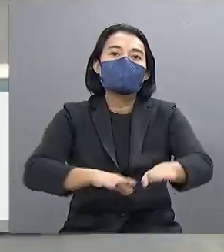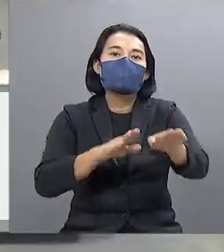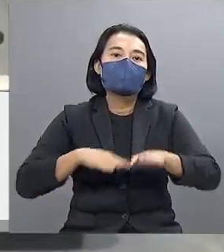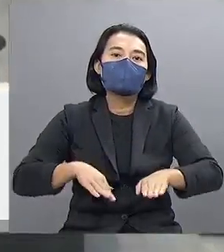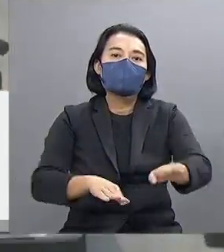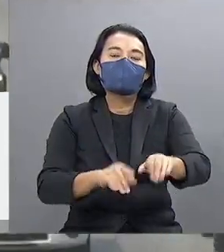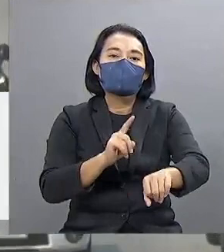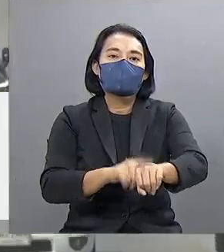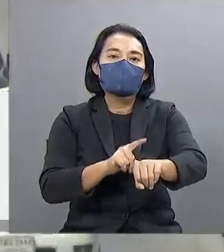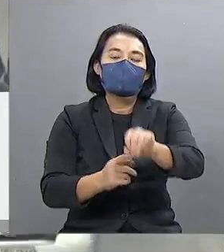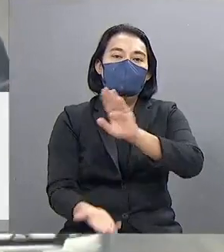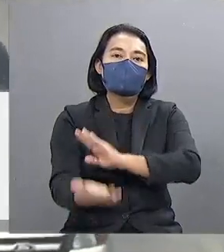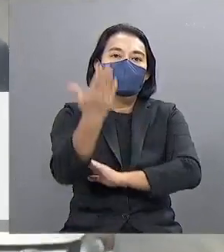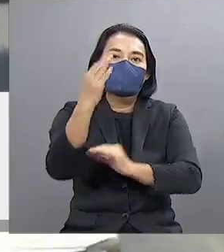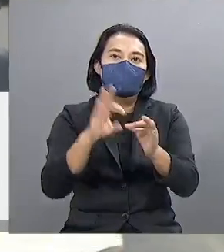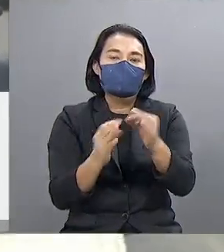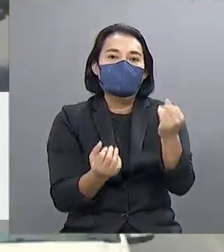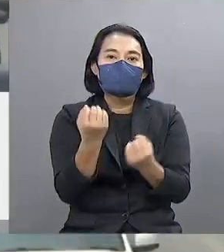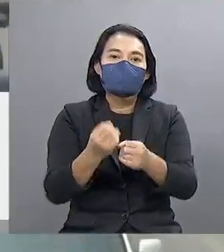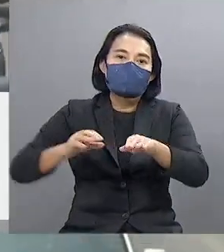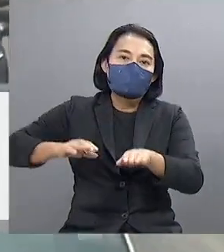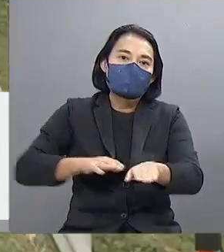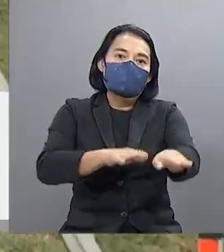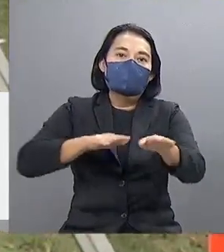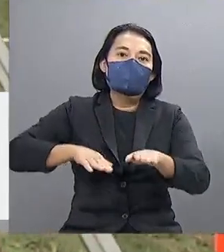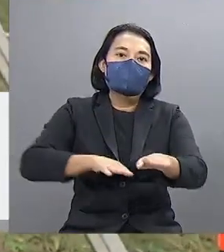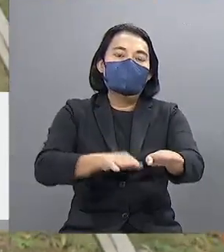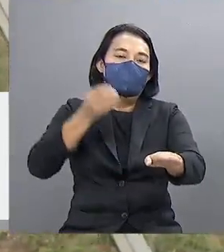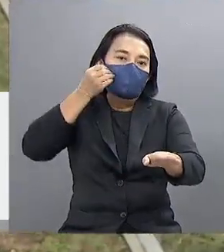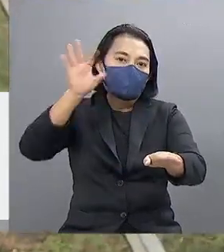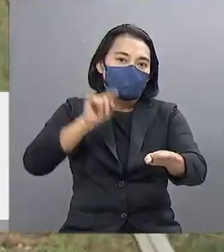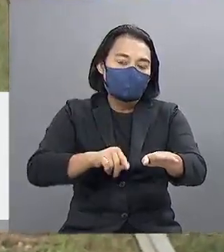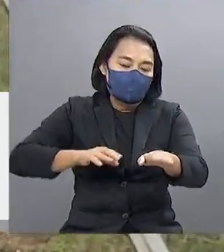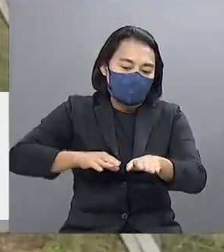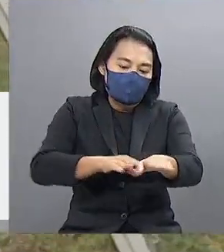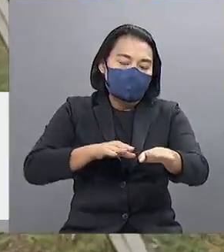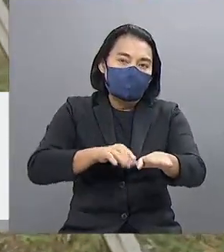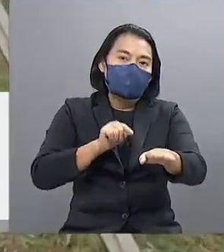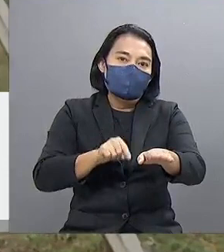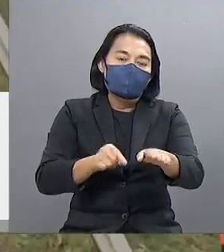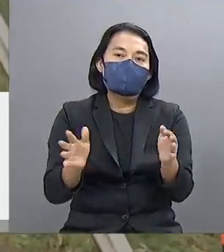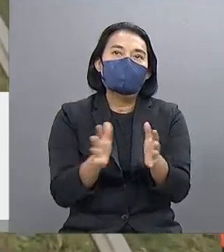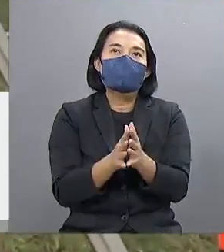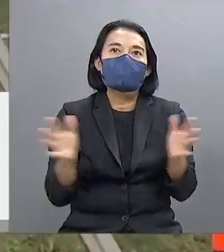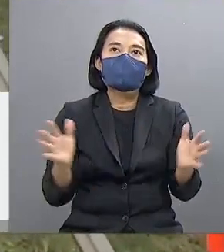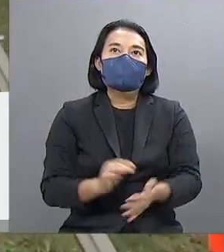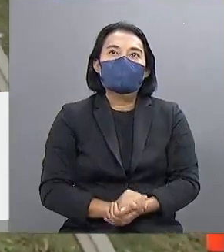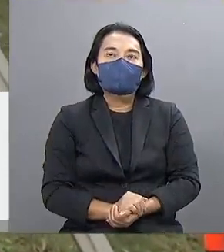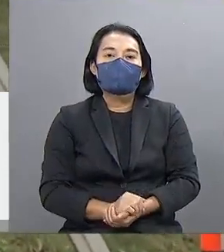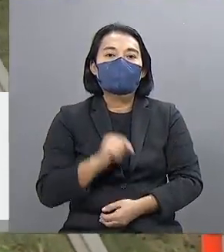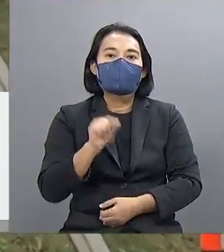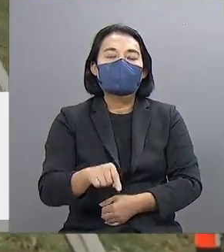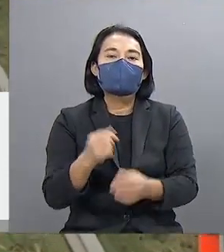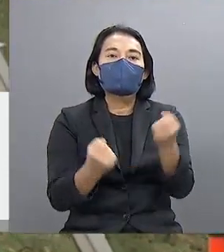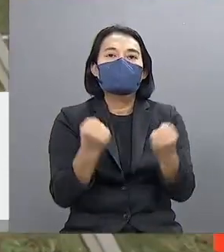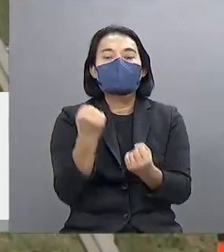ถของประชาชนที่เดินทางกลับภูมิลำเนาในช่วงเทศกาลสงกรานต์เป็นจำนวนมากก็ส่งผลทำให้การจราจรนั้นหนาแ